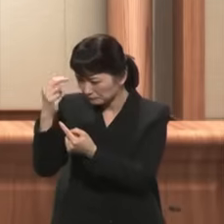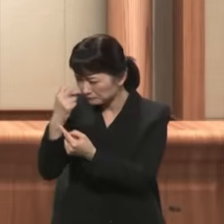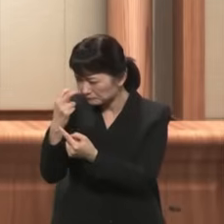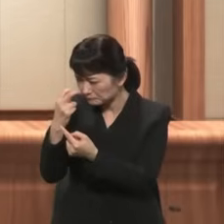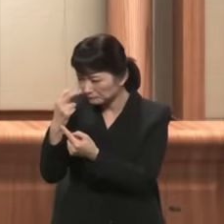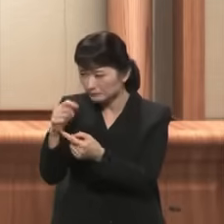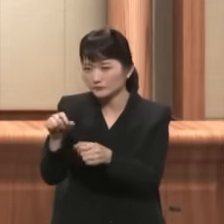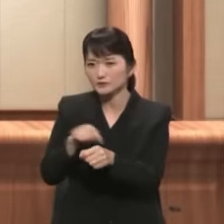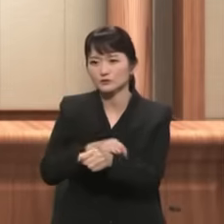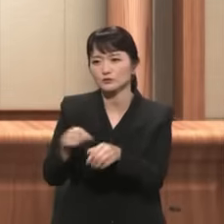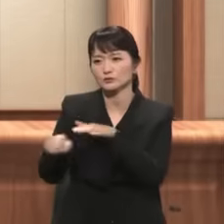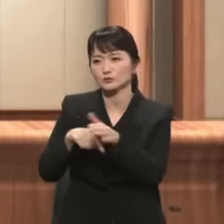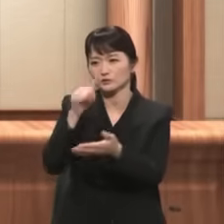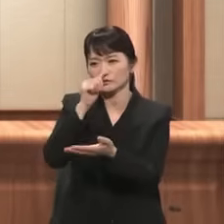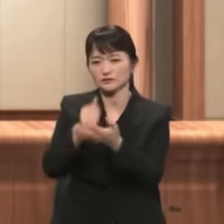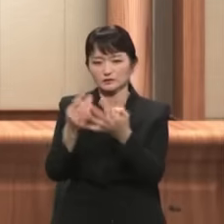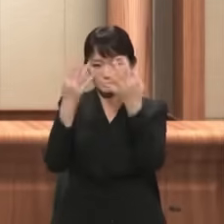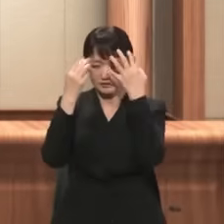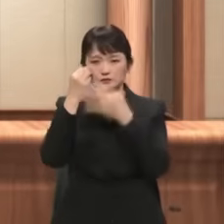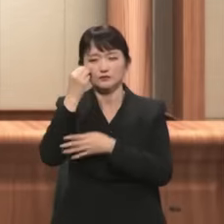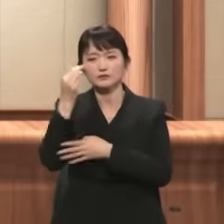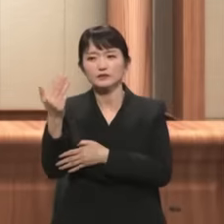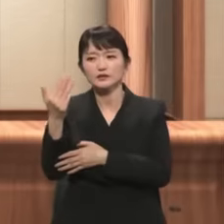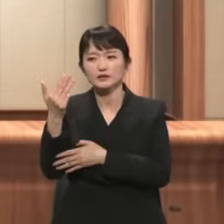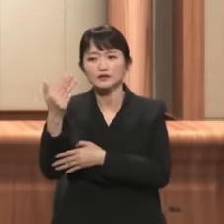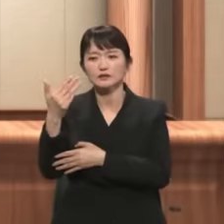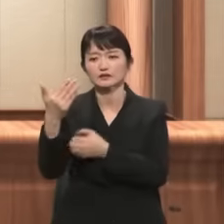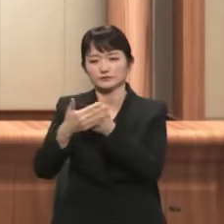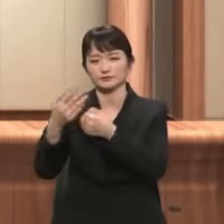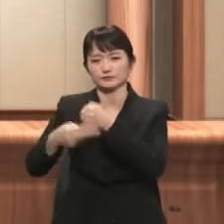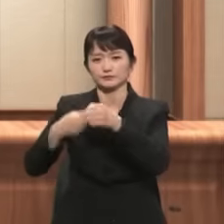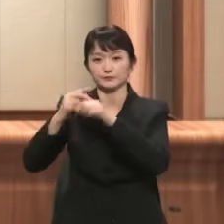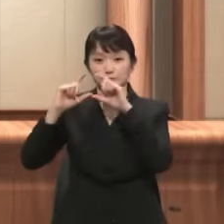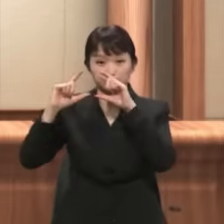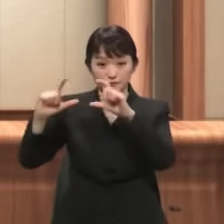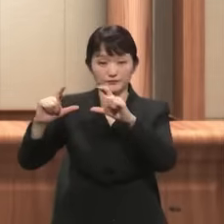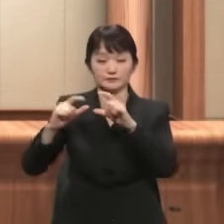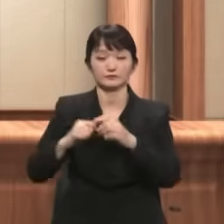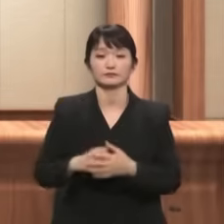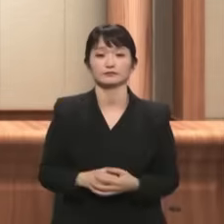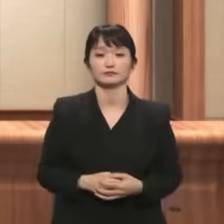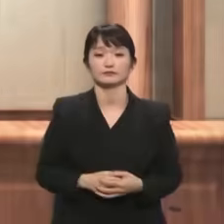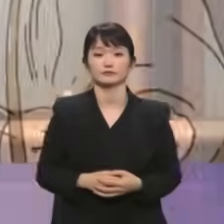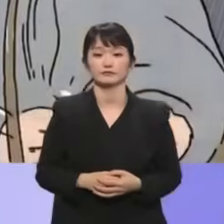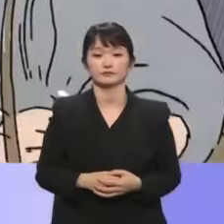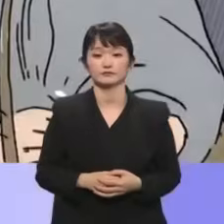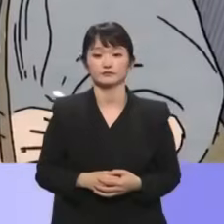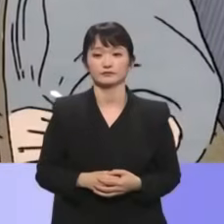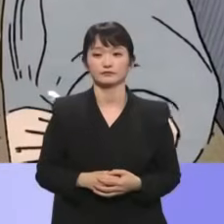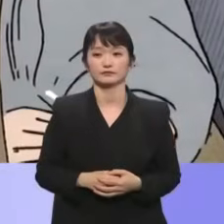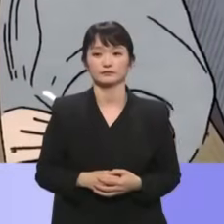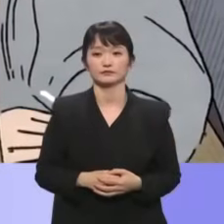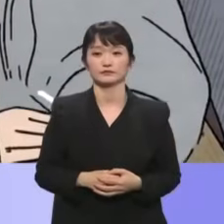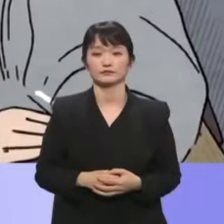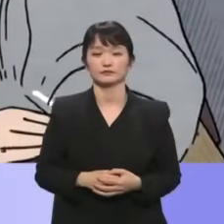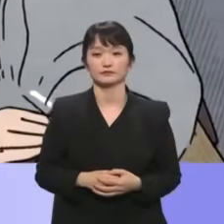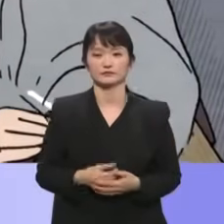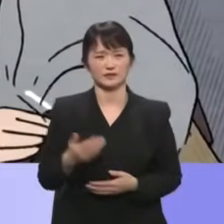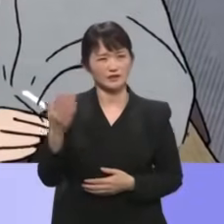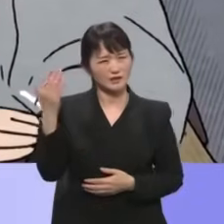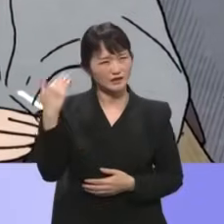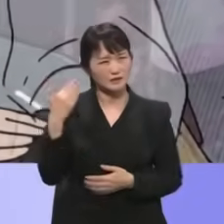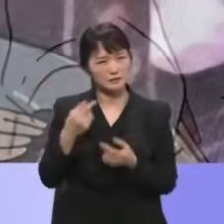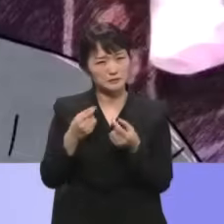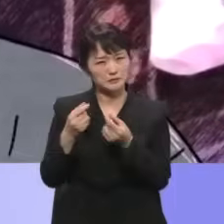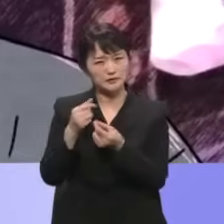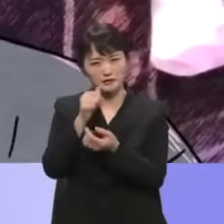됐고 징역 8개월에 이제 집행위 2년이 선고됐고이 과정에서 보면은이 동종 범죄가 또